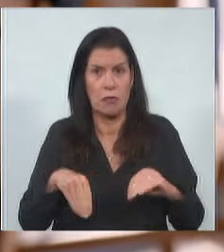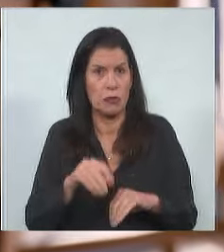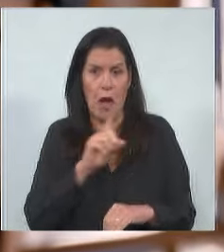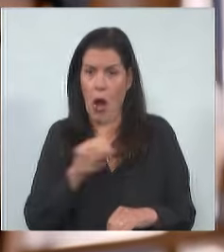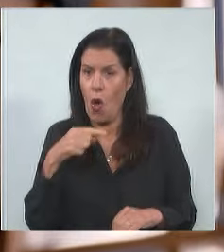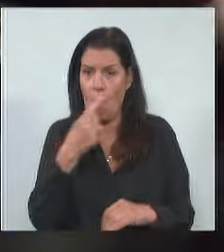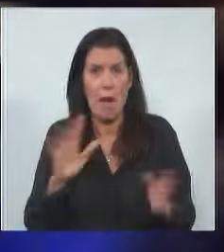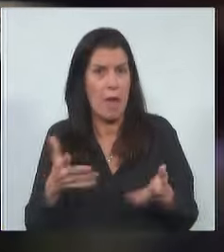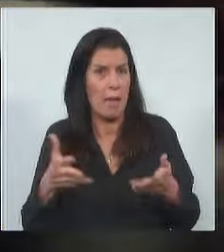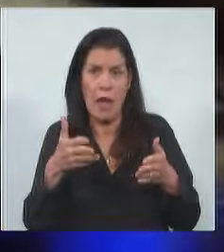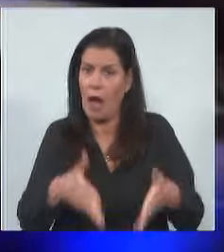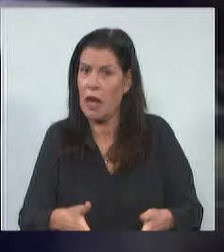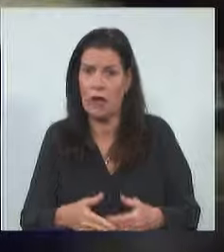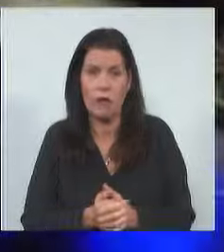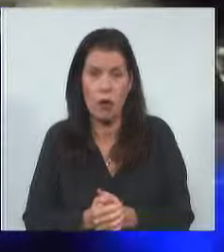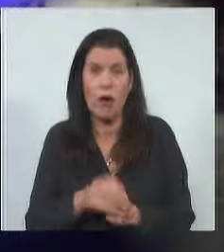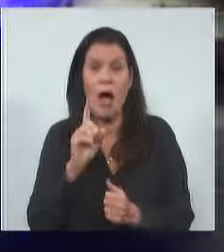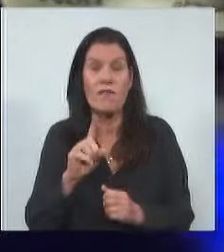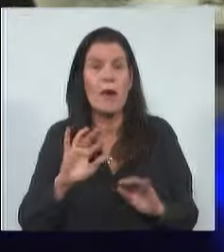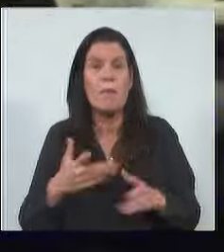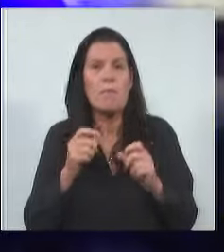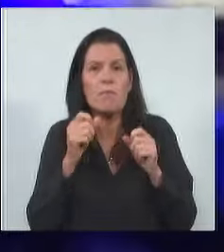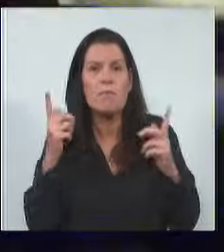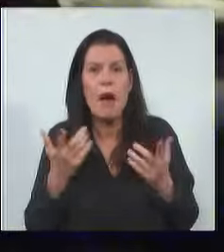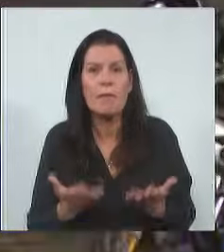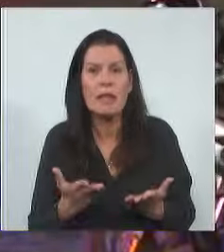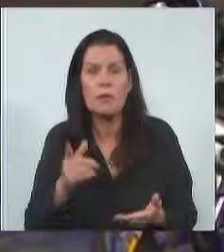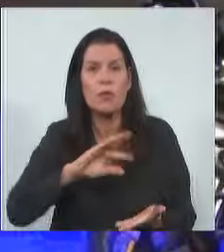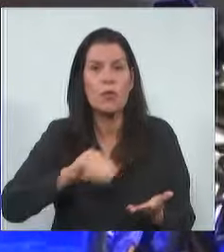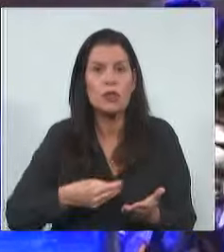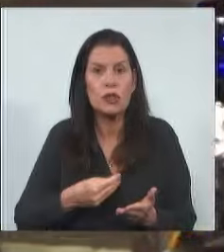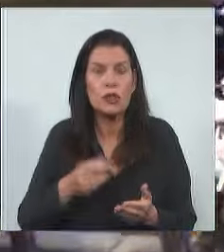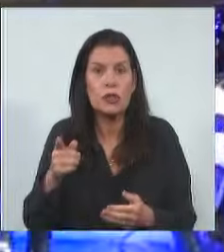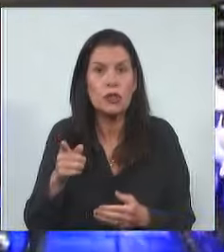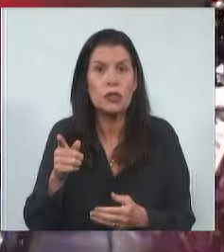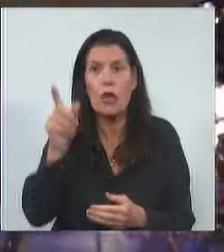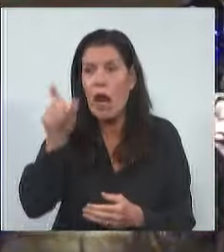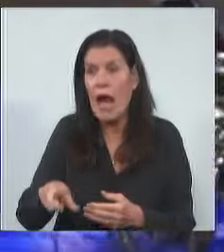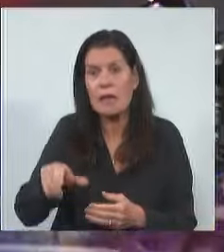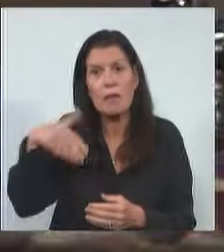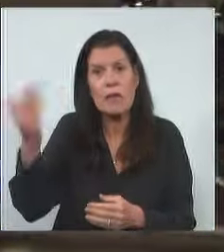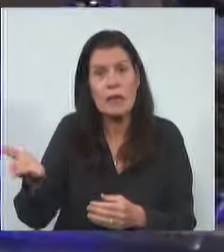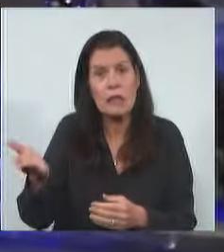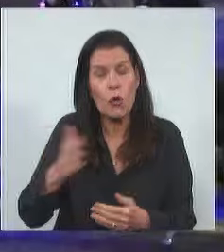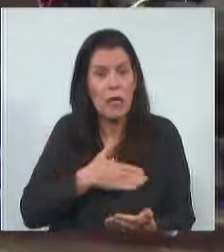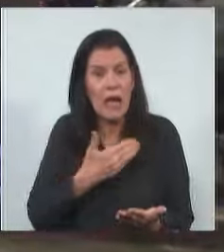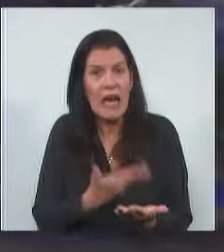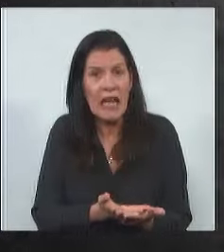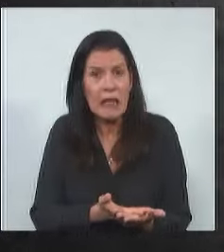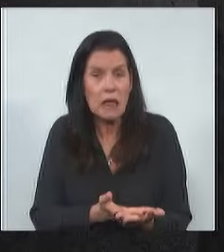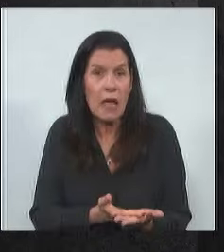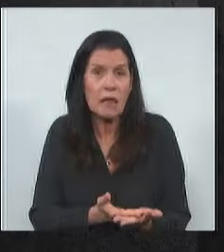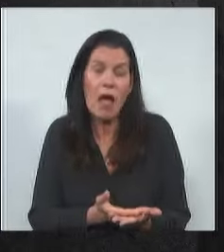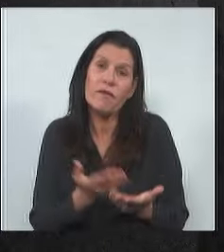עוד יותר הוא העובדה שהוא מאשר כי אישר לגורם חיצוני, מתנדב בזיהוי הפלילי של המשטרה, לחתום בשמו על שחרור הגופה